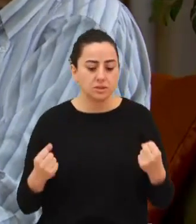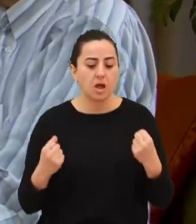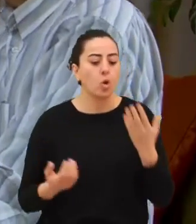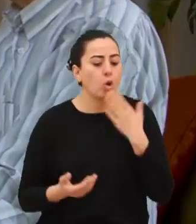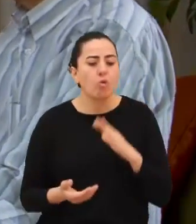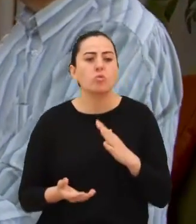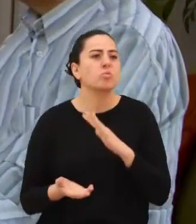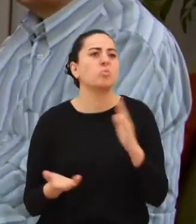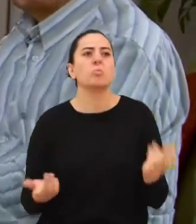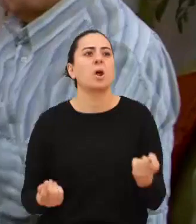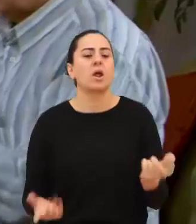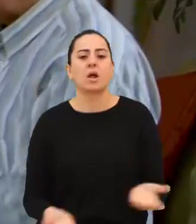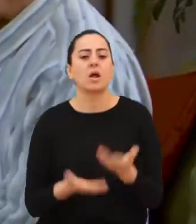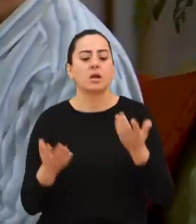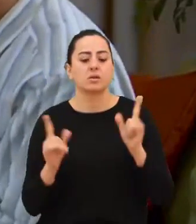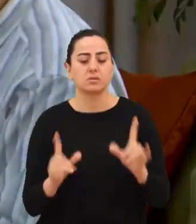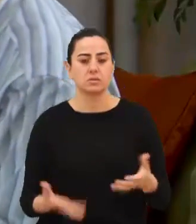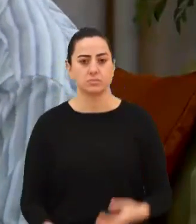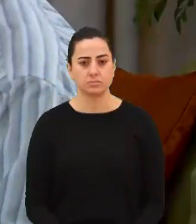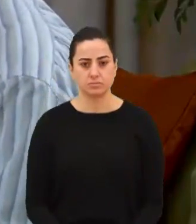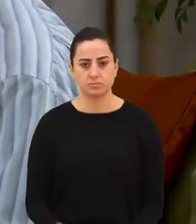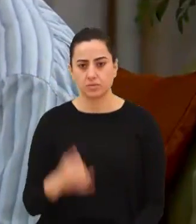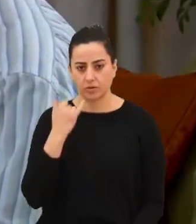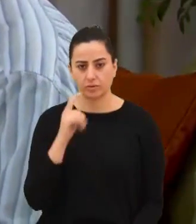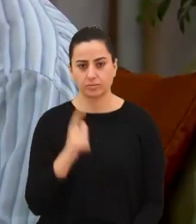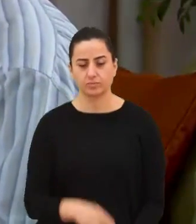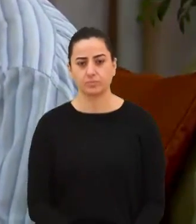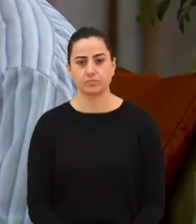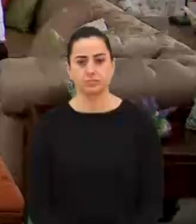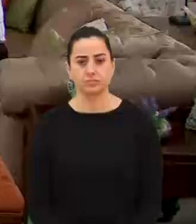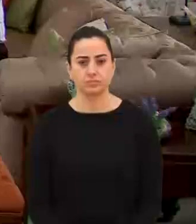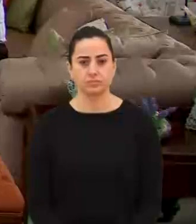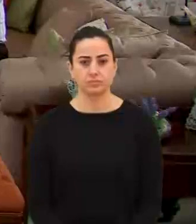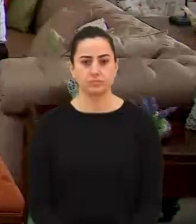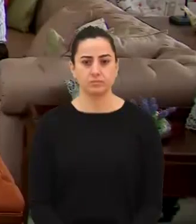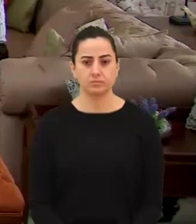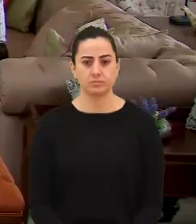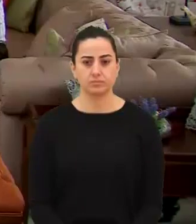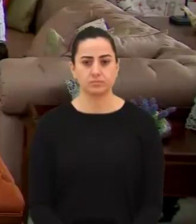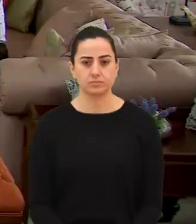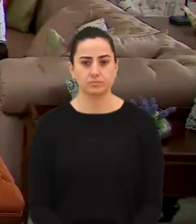olmayınca neyleyim o kadar parayı, ne işe yarar? Affedersin baba.